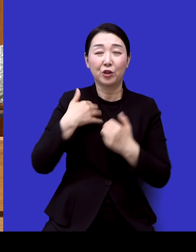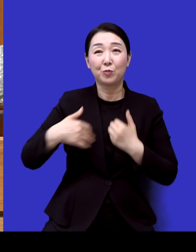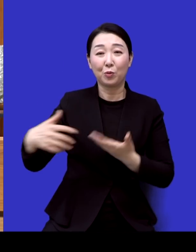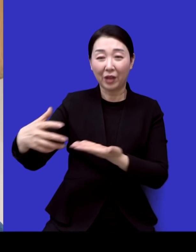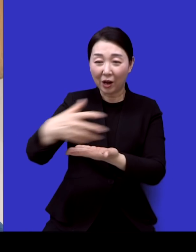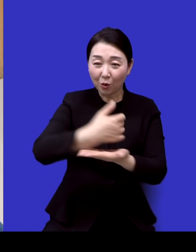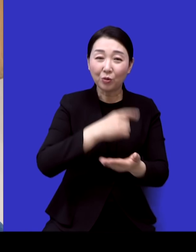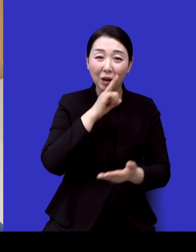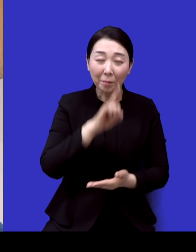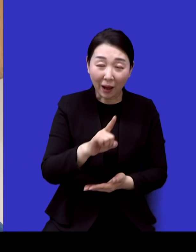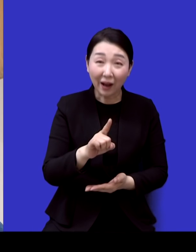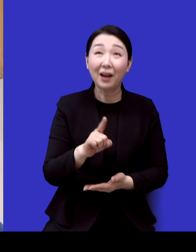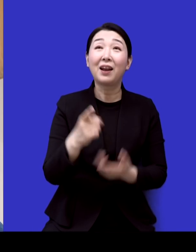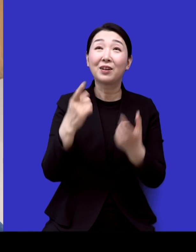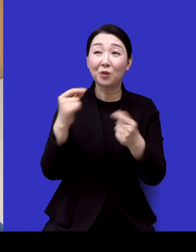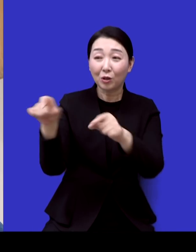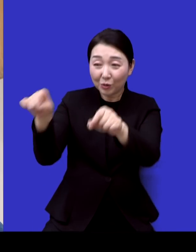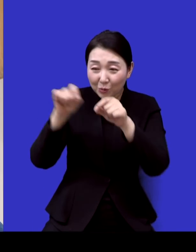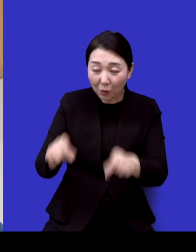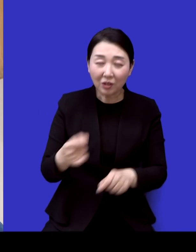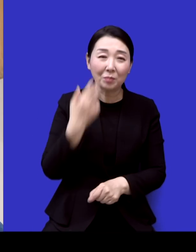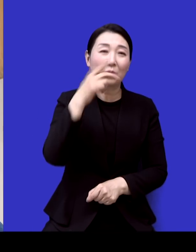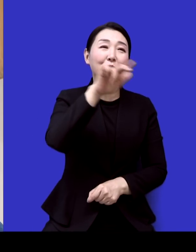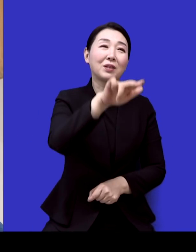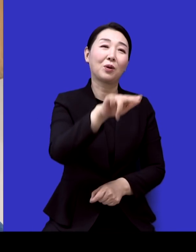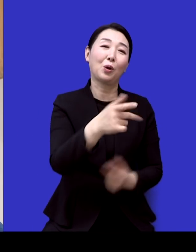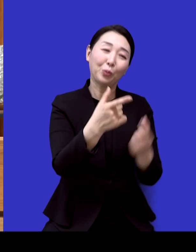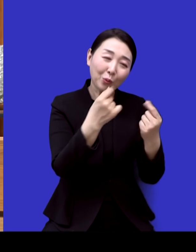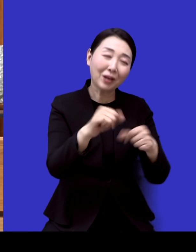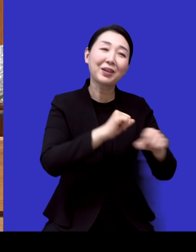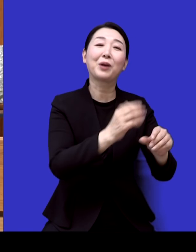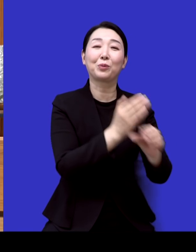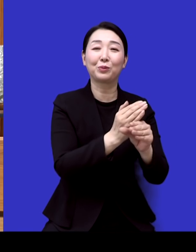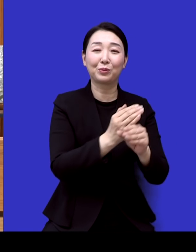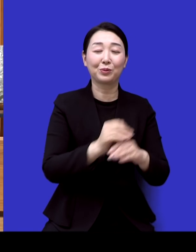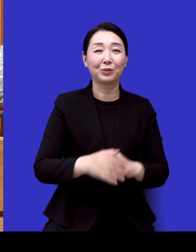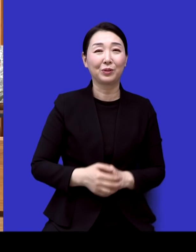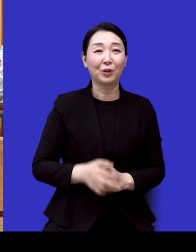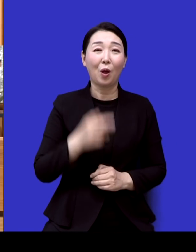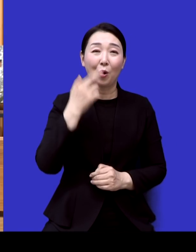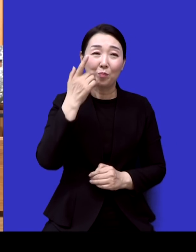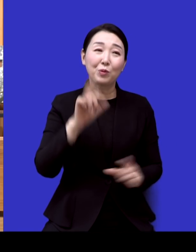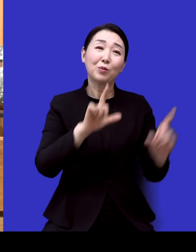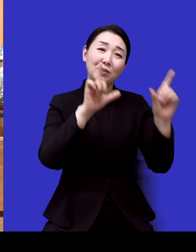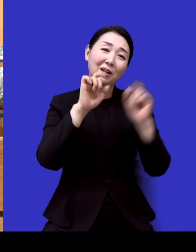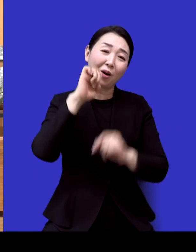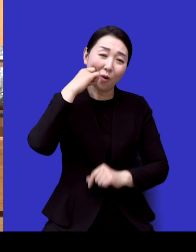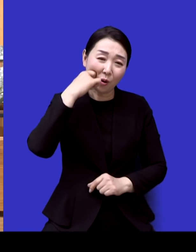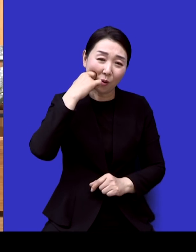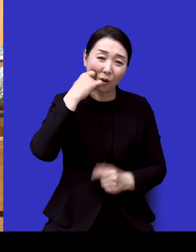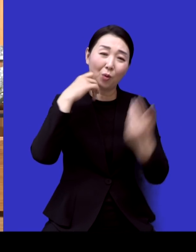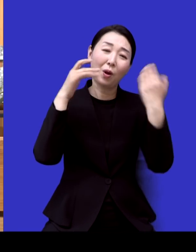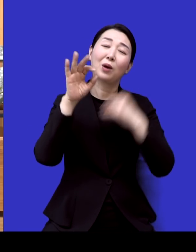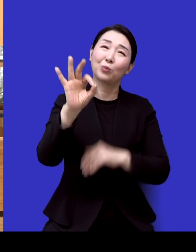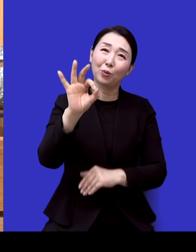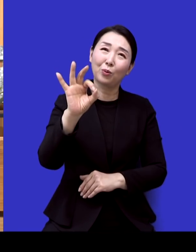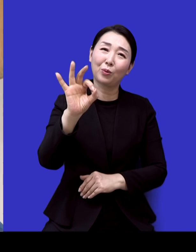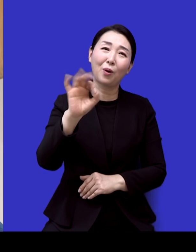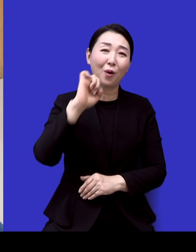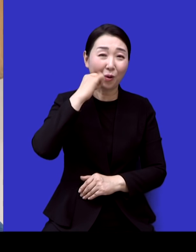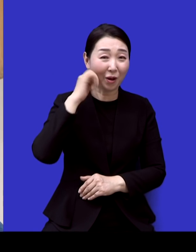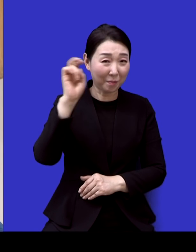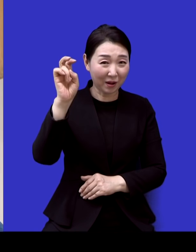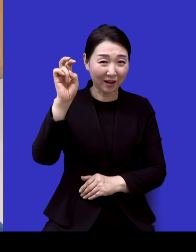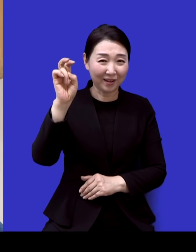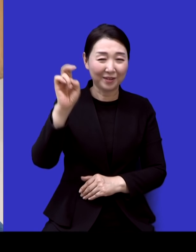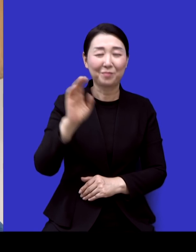뿌리고 계셨네요. 저도 모르게 그러고 나도 있더라고요. 모르게. 네. 근데 어땠어요? 그 유학 생활은 쉽지 않잖아요. 뭐 여러 가지 학비도 네. 그렇고. 예, 유학 생활도